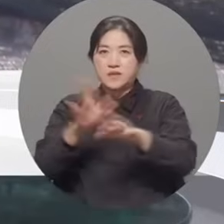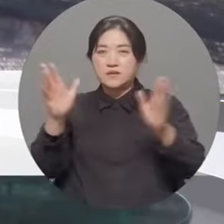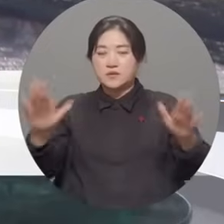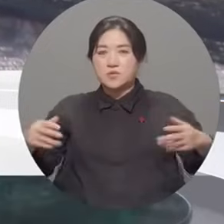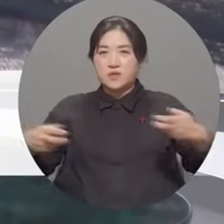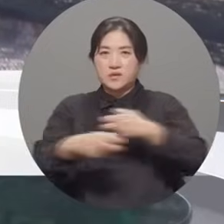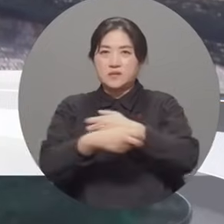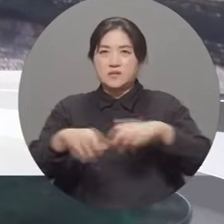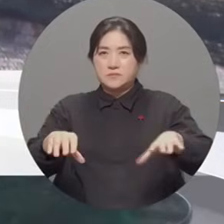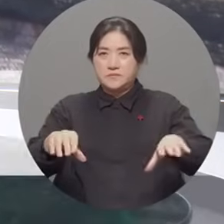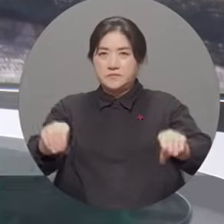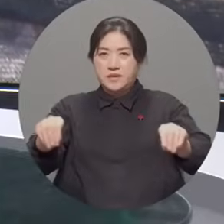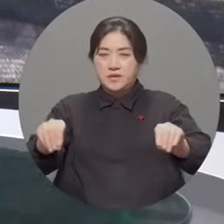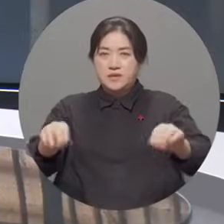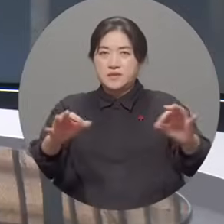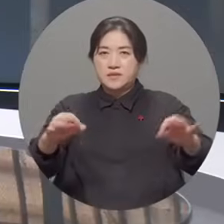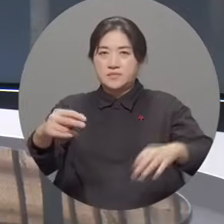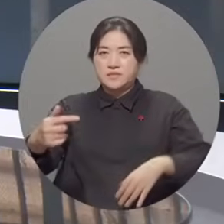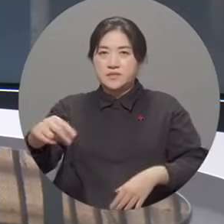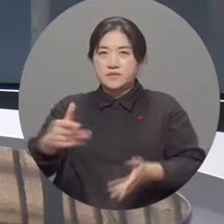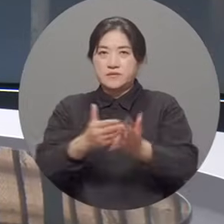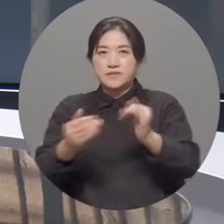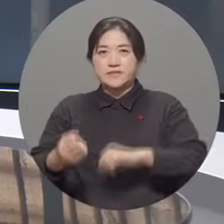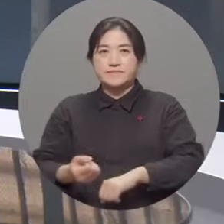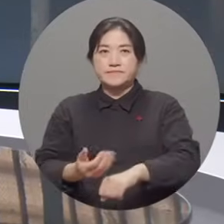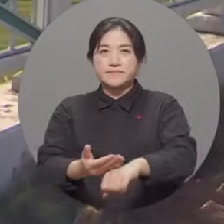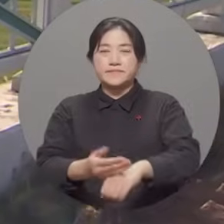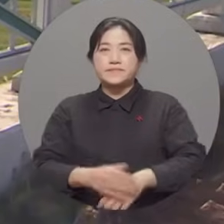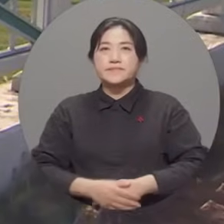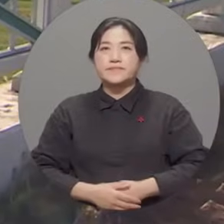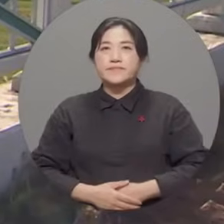명령을 내렸습니다. 김진선 기자가 취재했습니다.